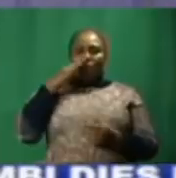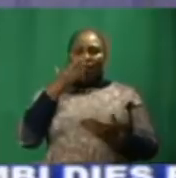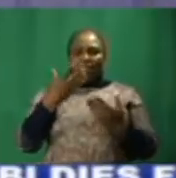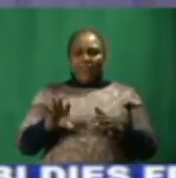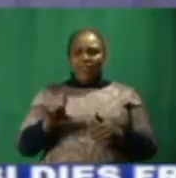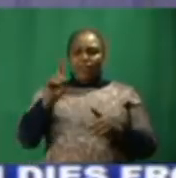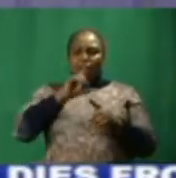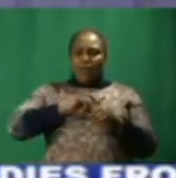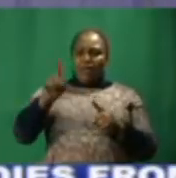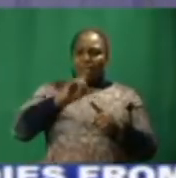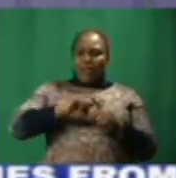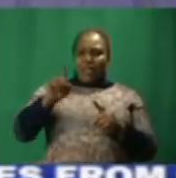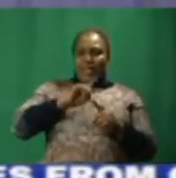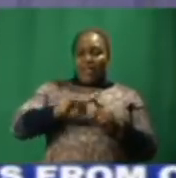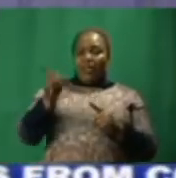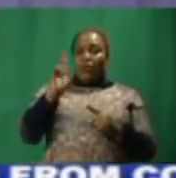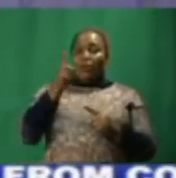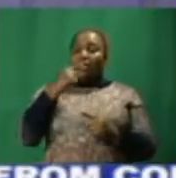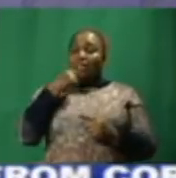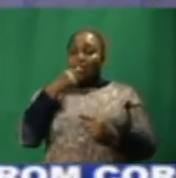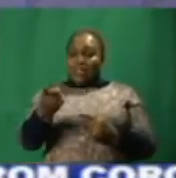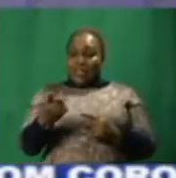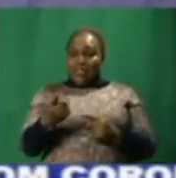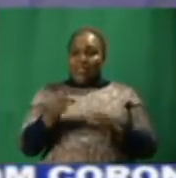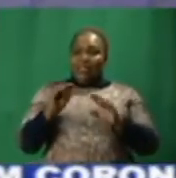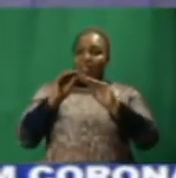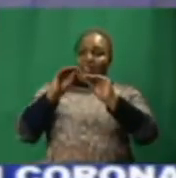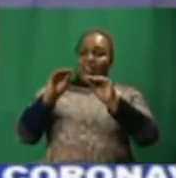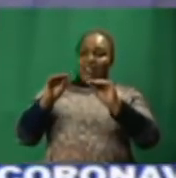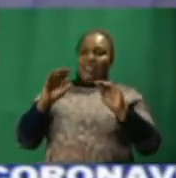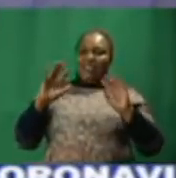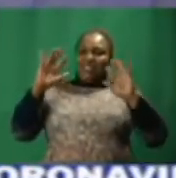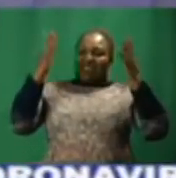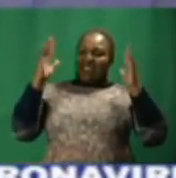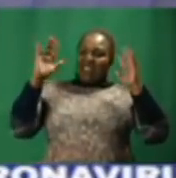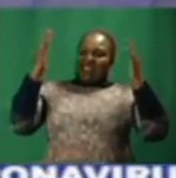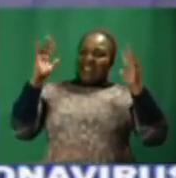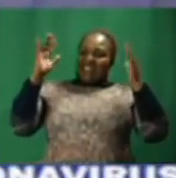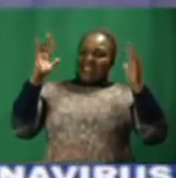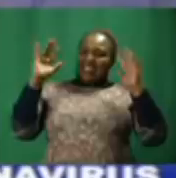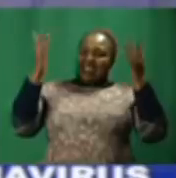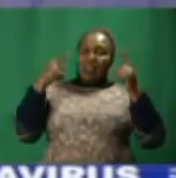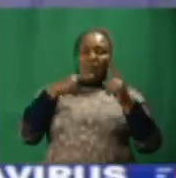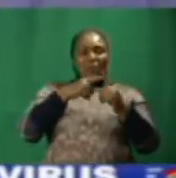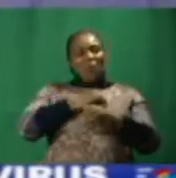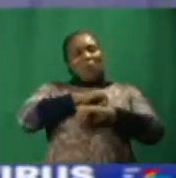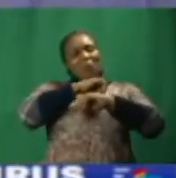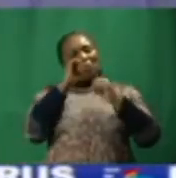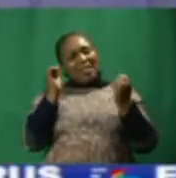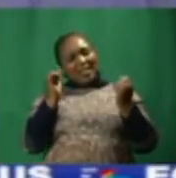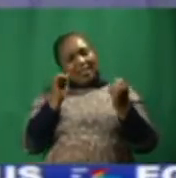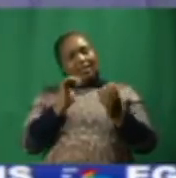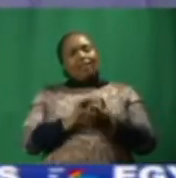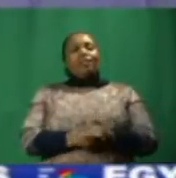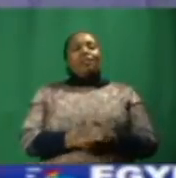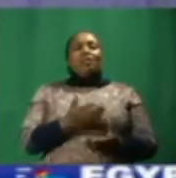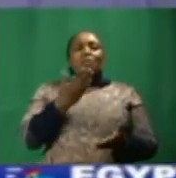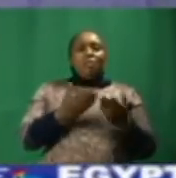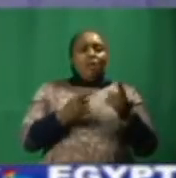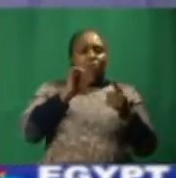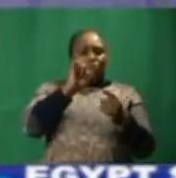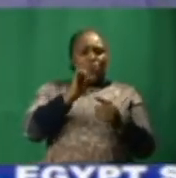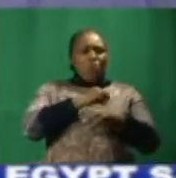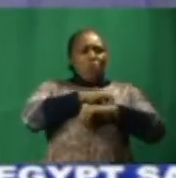lo mdlalwana laba ushoko bese bayakutshela ke ukuthi awu congratulations unayi kunene so uvele uwinile mhlawumbe uwine